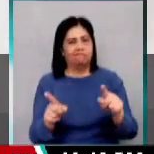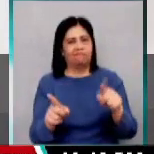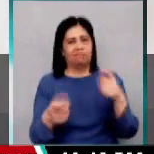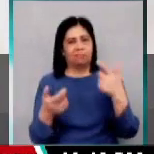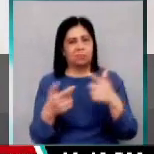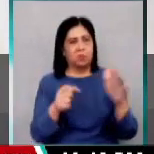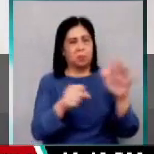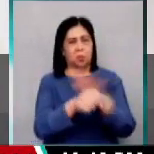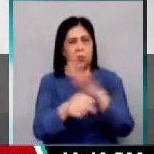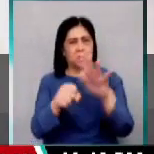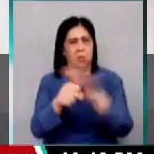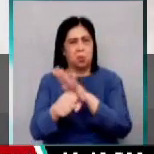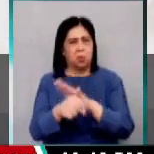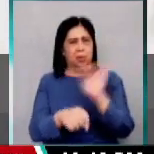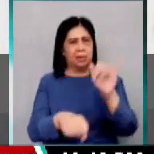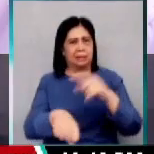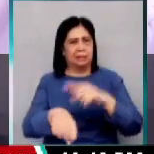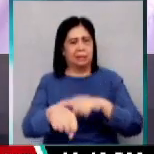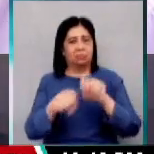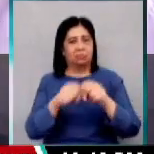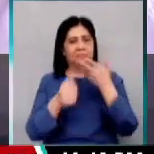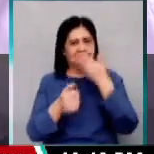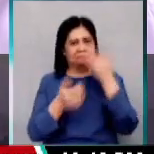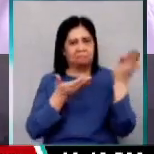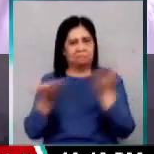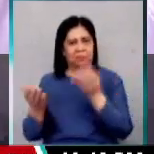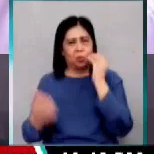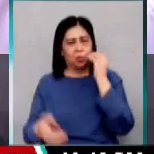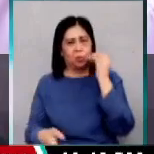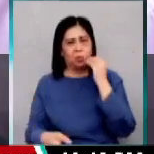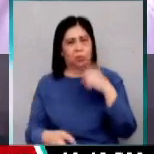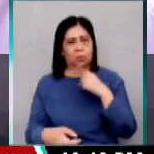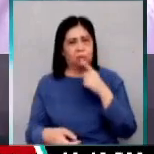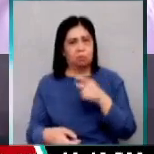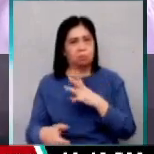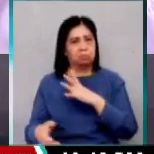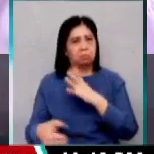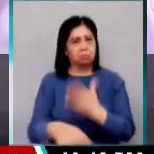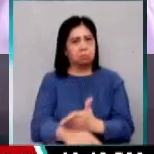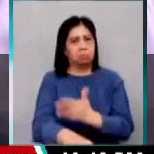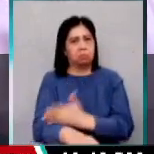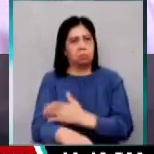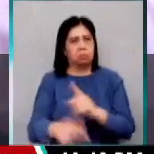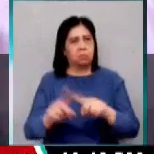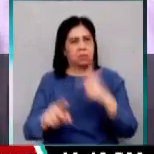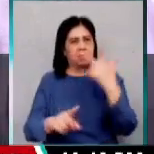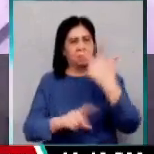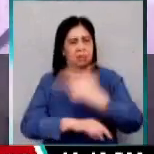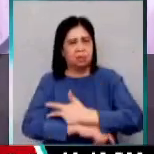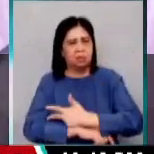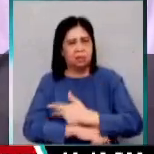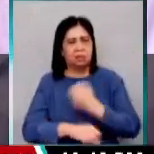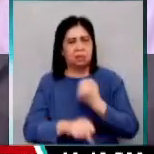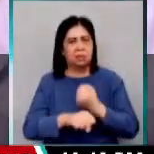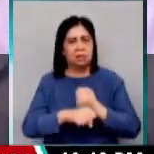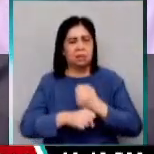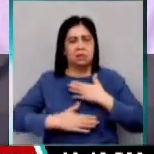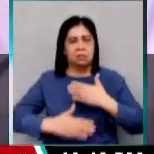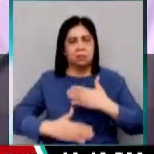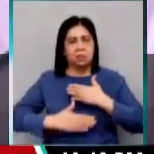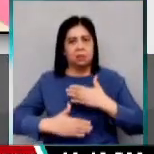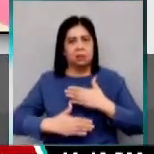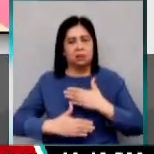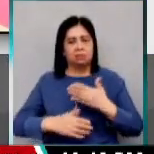iyon, kaya't inuwi na lang sa bahay. Umigi naman po siya. Pero after 3 days, nahirapan po siya ulit huminga. Wala na po yung lola